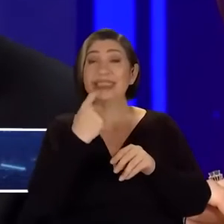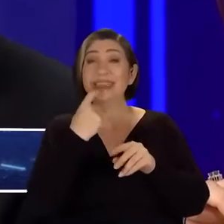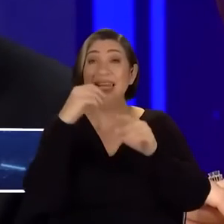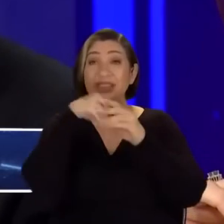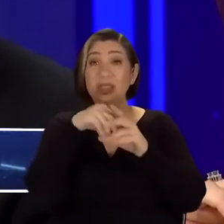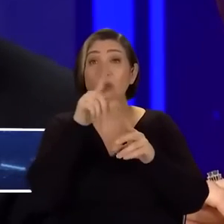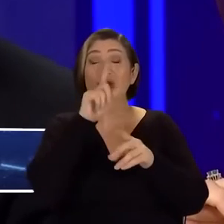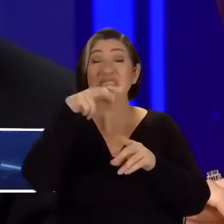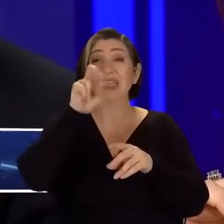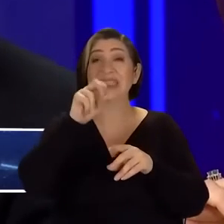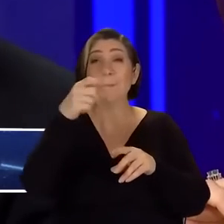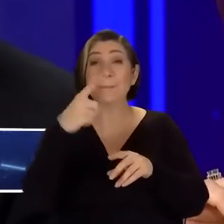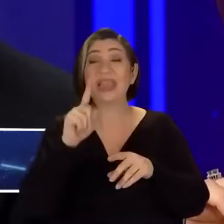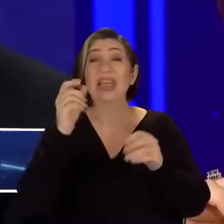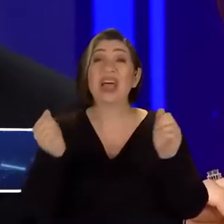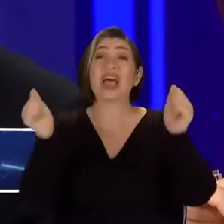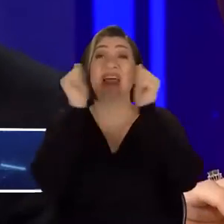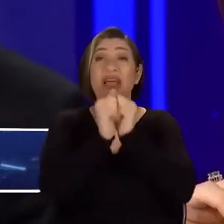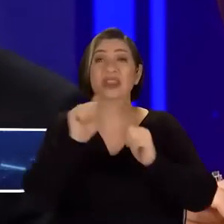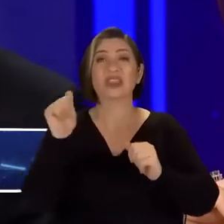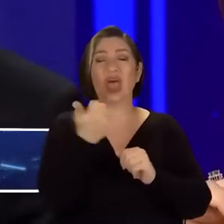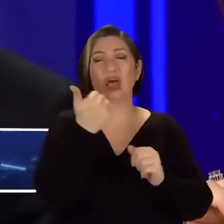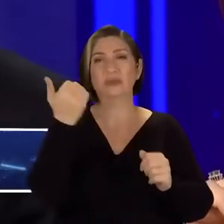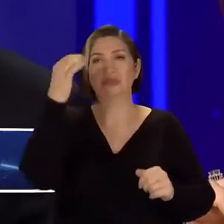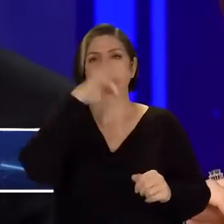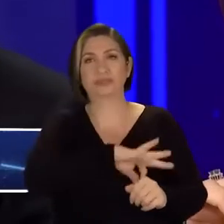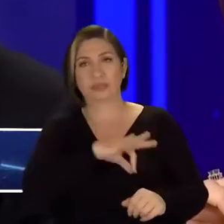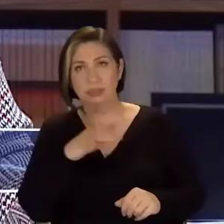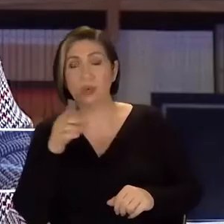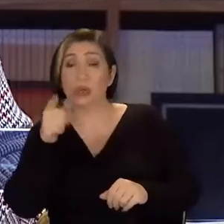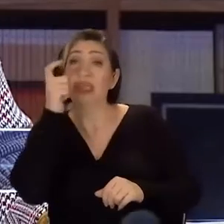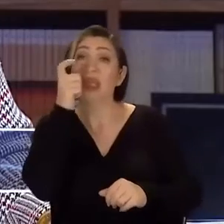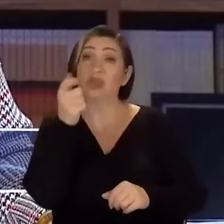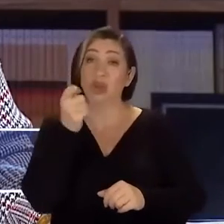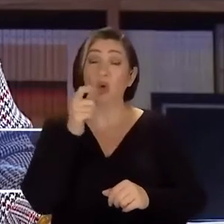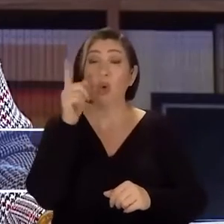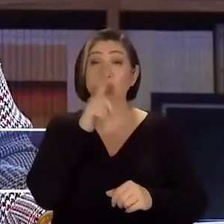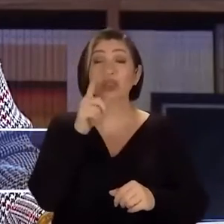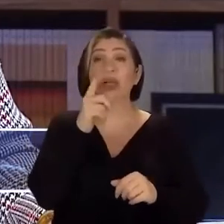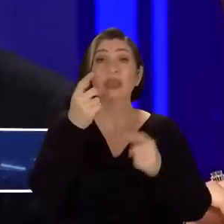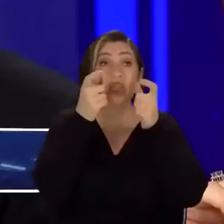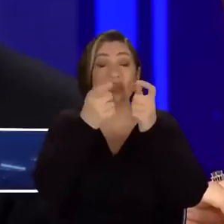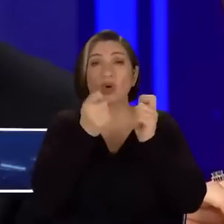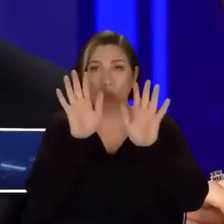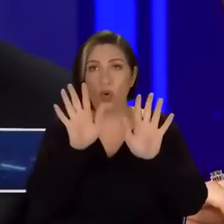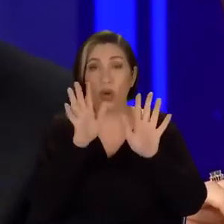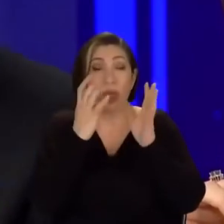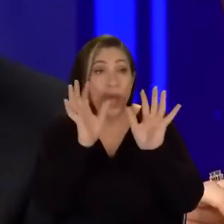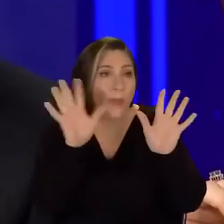kat değer kazandı demek oluyor. O yüzden zaten çok dikkat çekiyor. O yüzden çok ilgi çekiyor. Ama